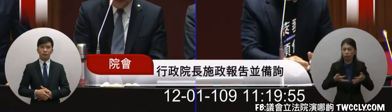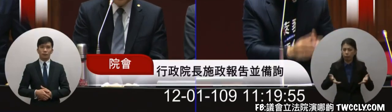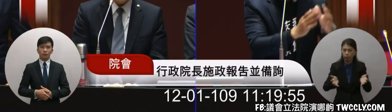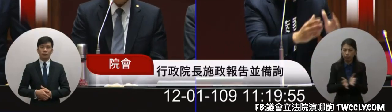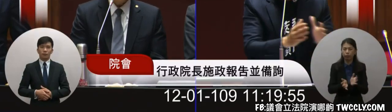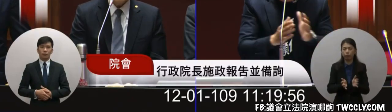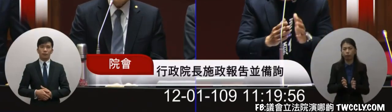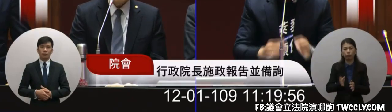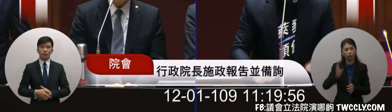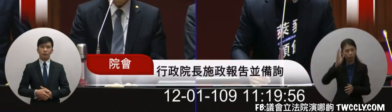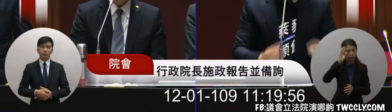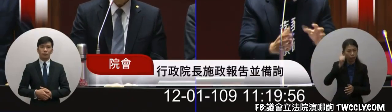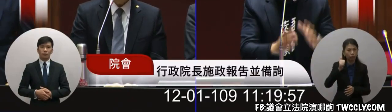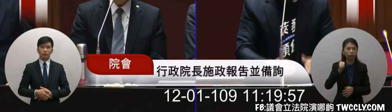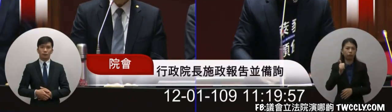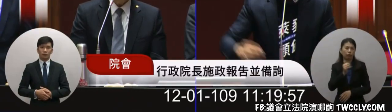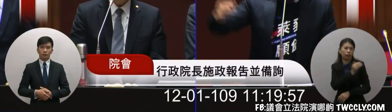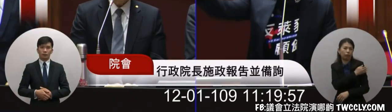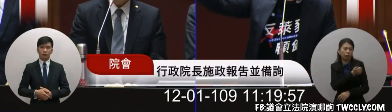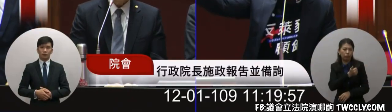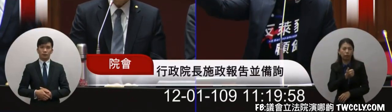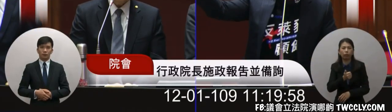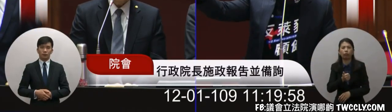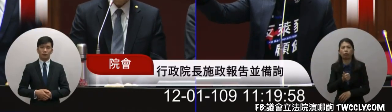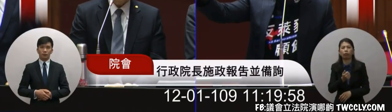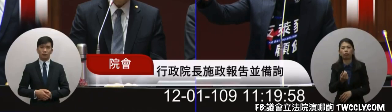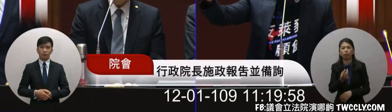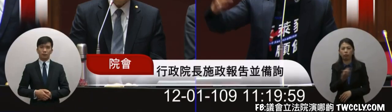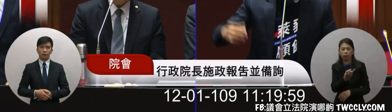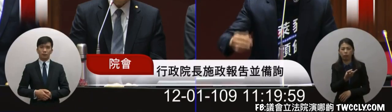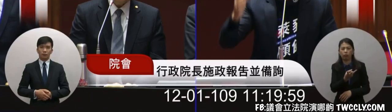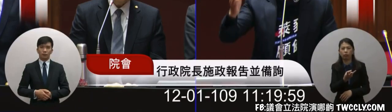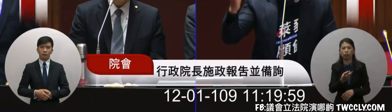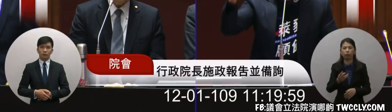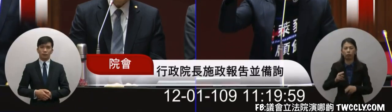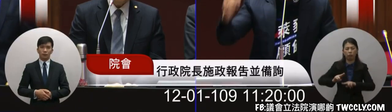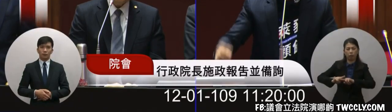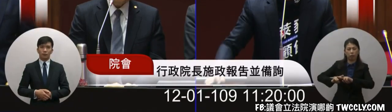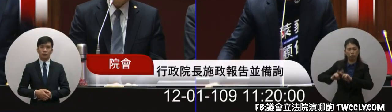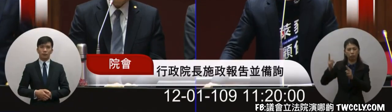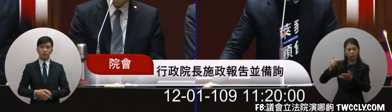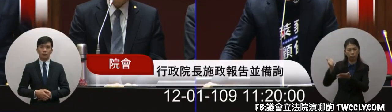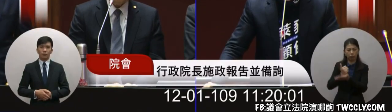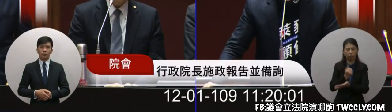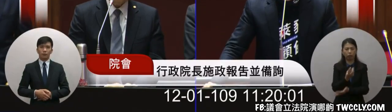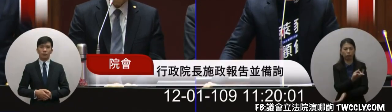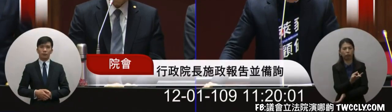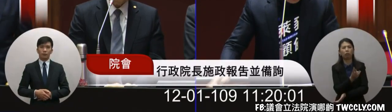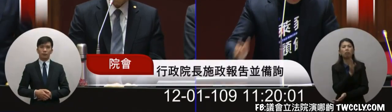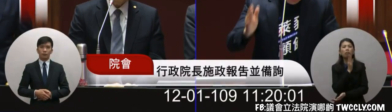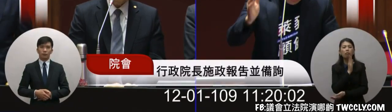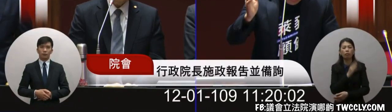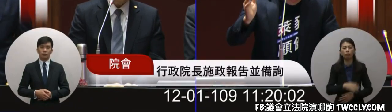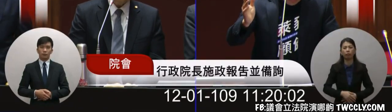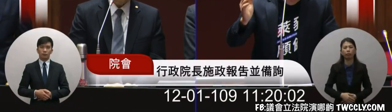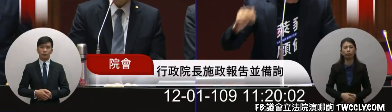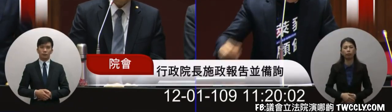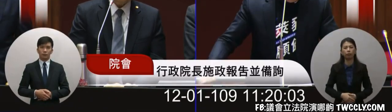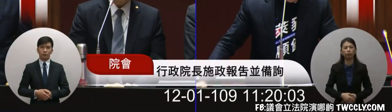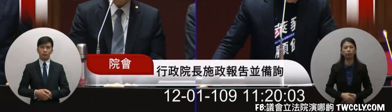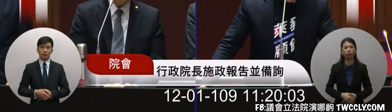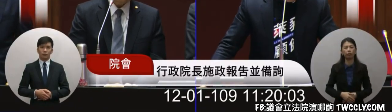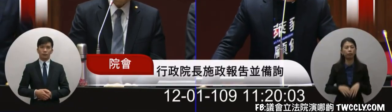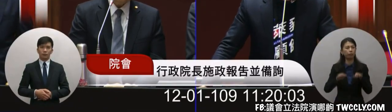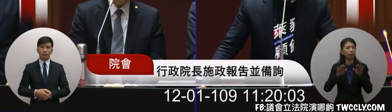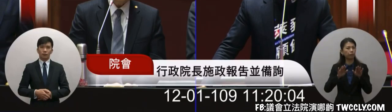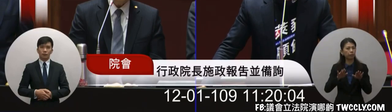贞昌、陈吉仲、陈时中并列开放瘦肉精、猪肉的三大主谋。我们现在